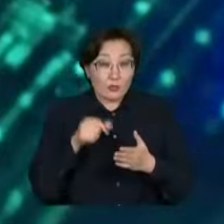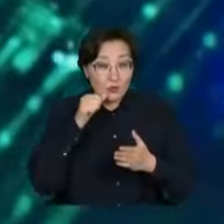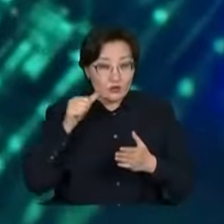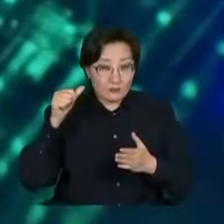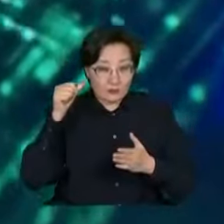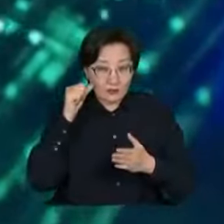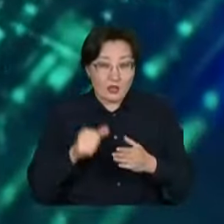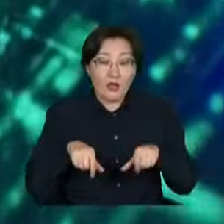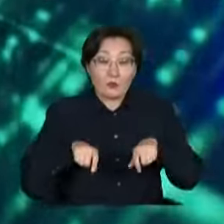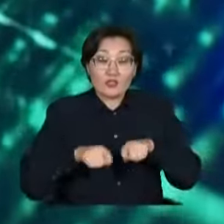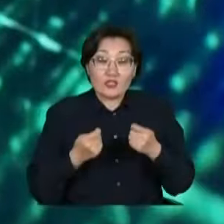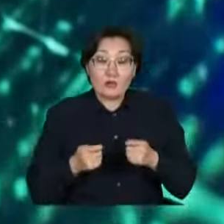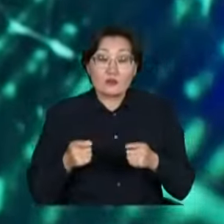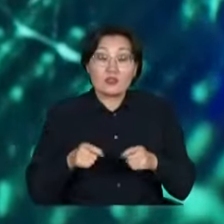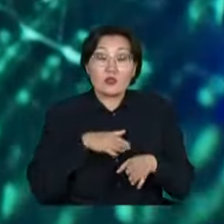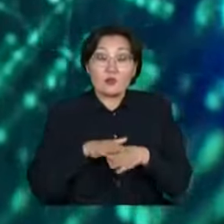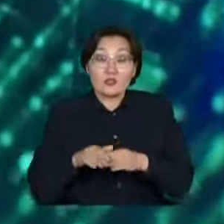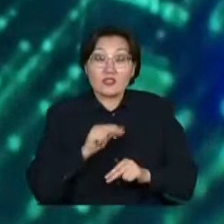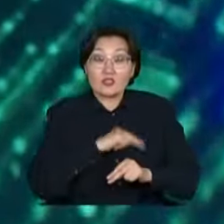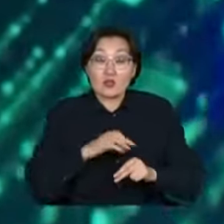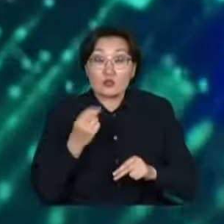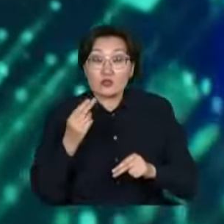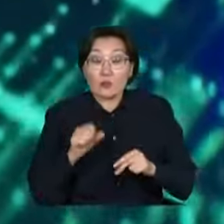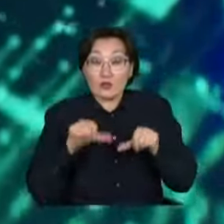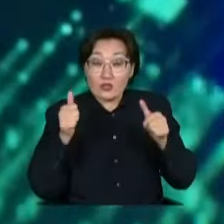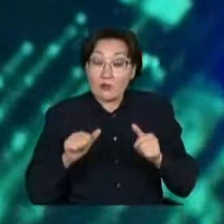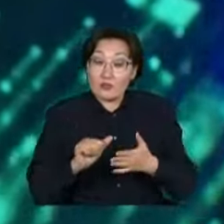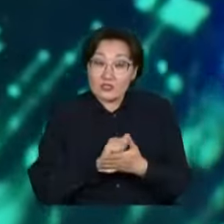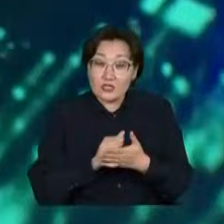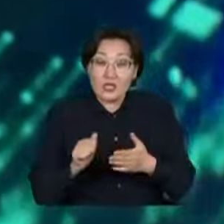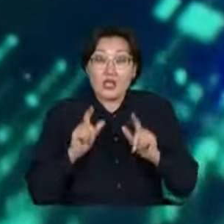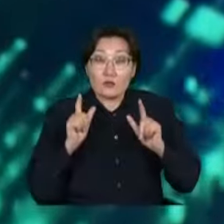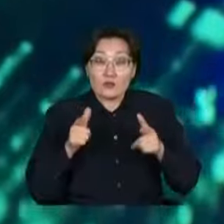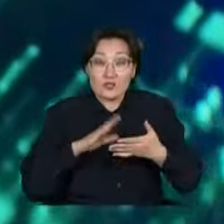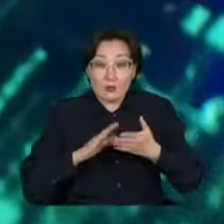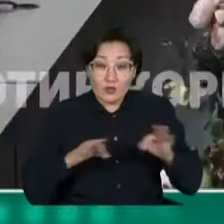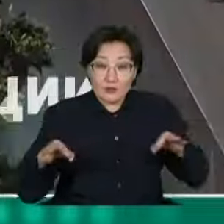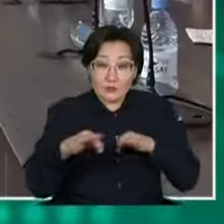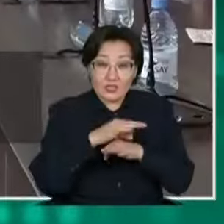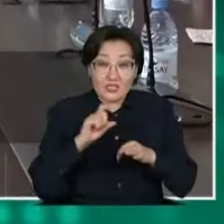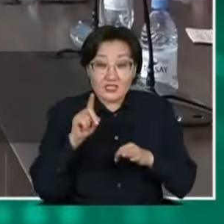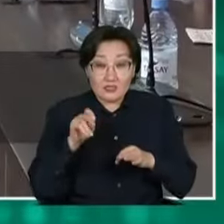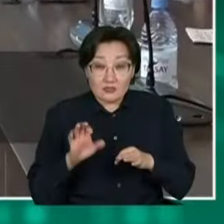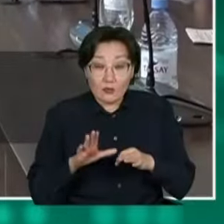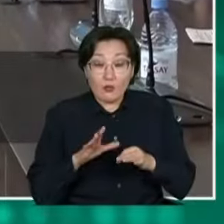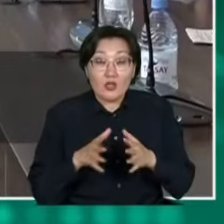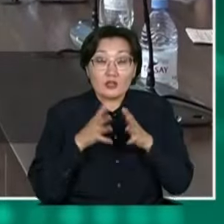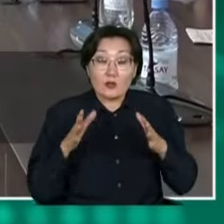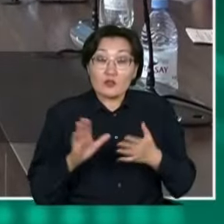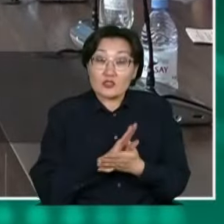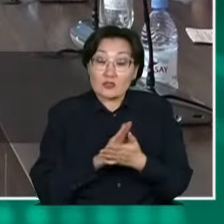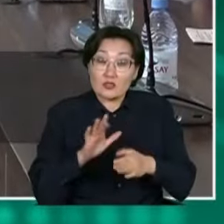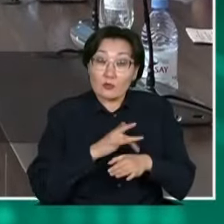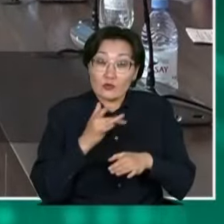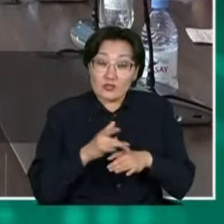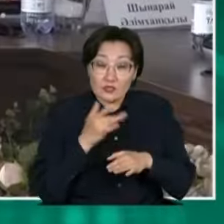году. Правонарушения совершались сотрудниками ЦУНов при оформлении документов и согласовании проектных эскизов. Большинство бесплатных